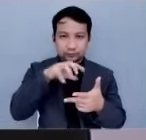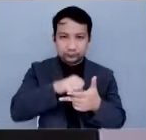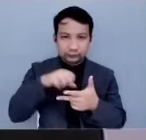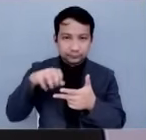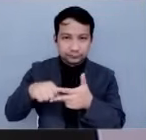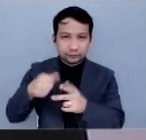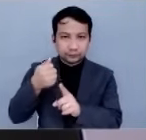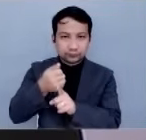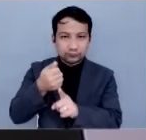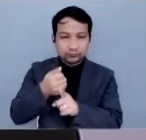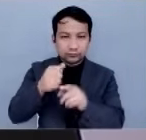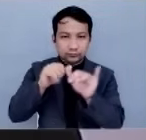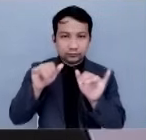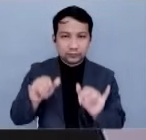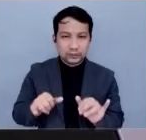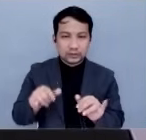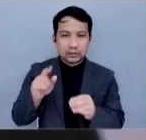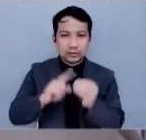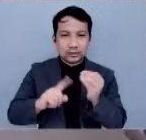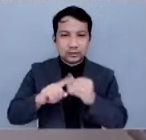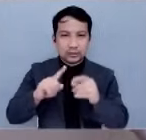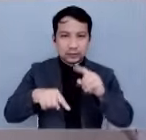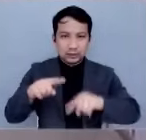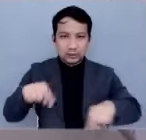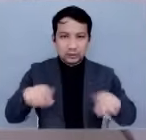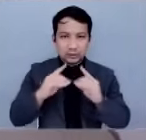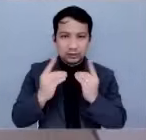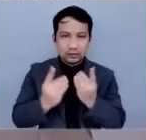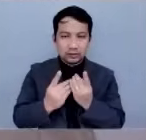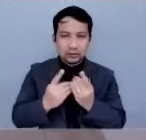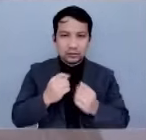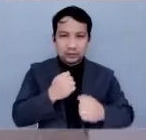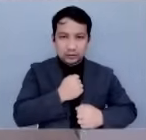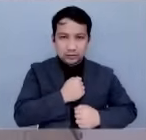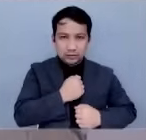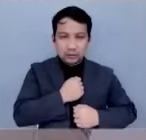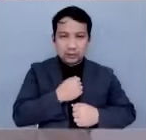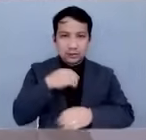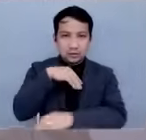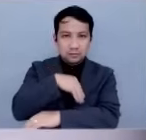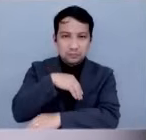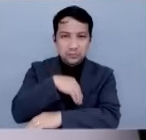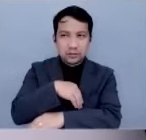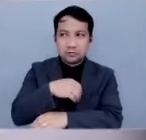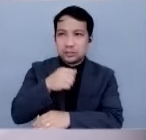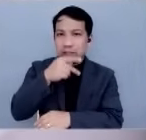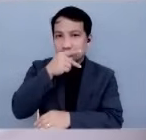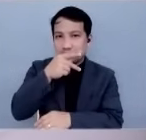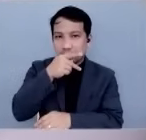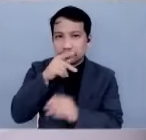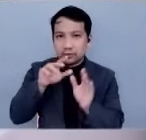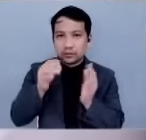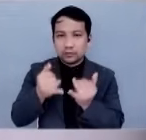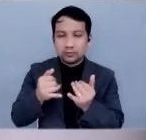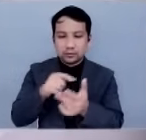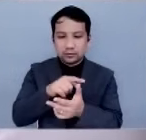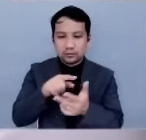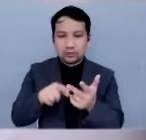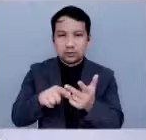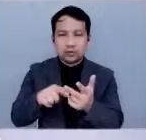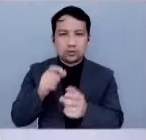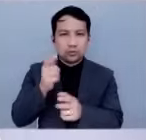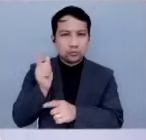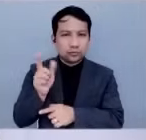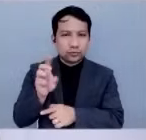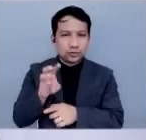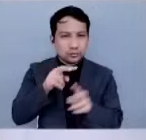ng hacking sa iba't ibang ahensya ng gobyerno, militar, mga bangko at ilang private companies. 2016 para uminanmana ng